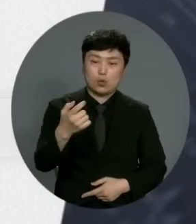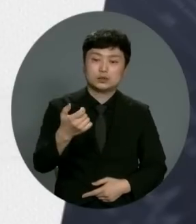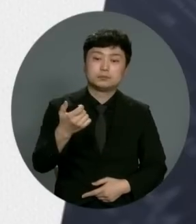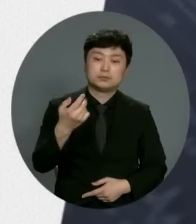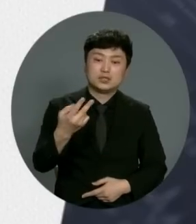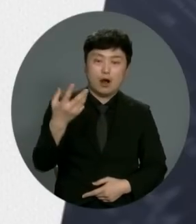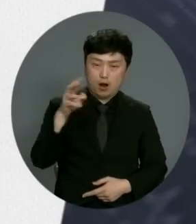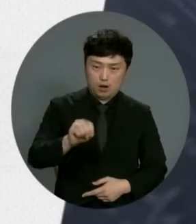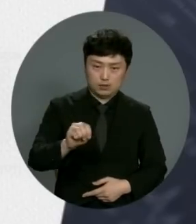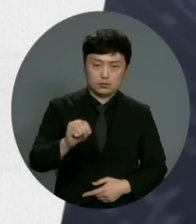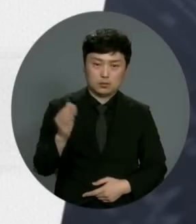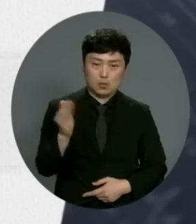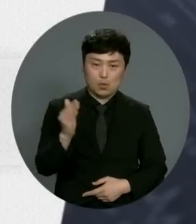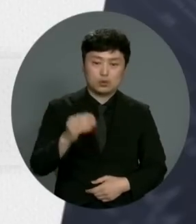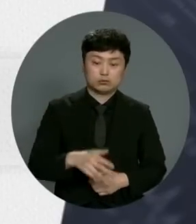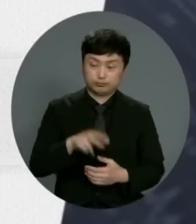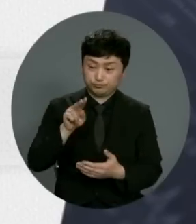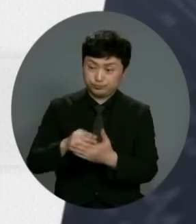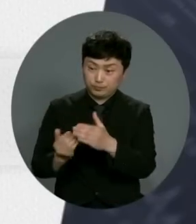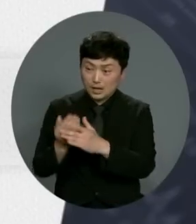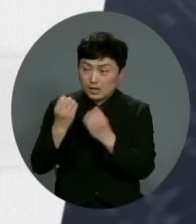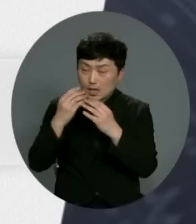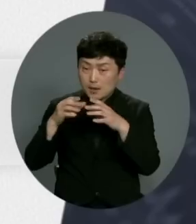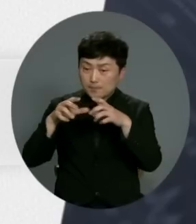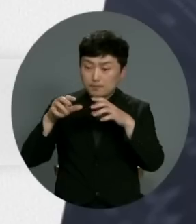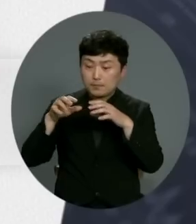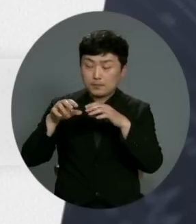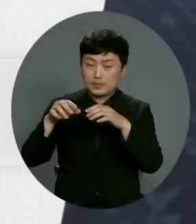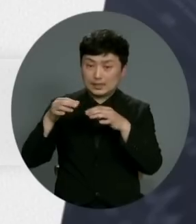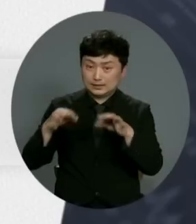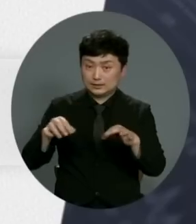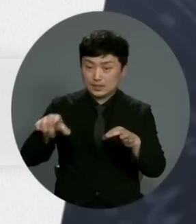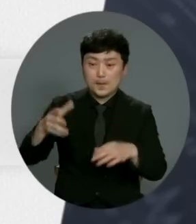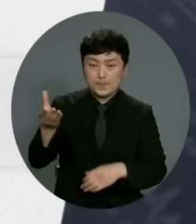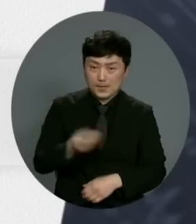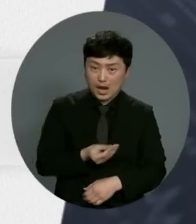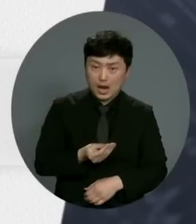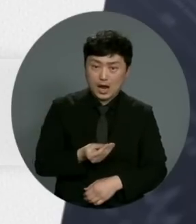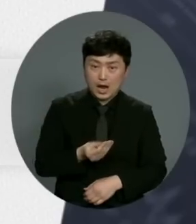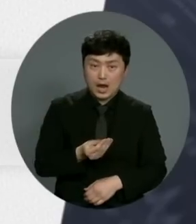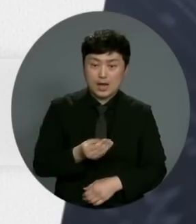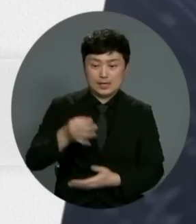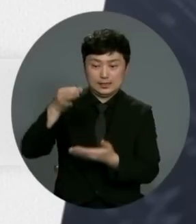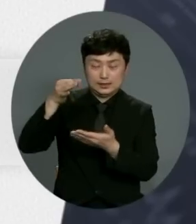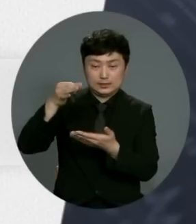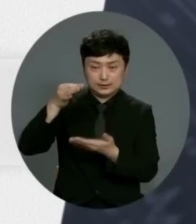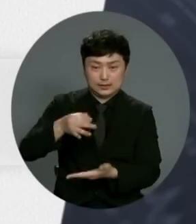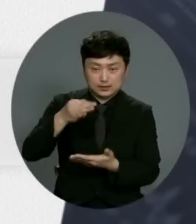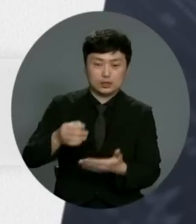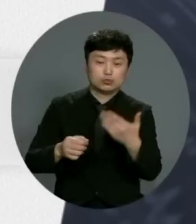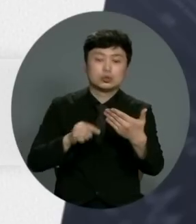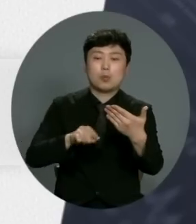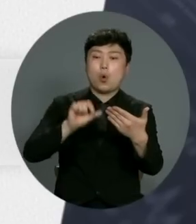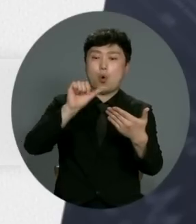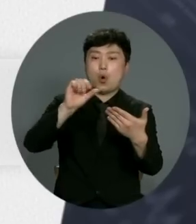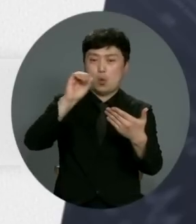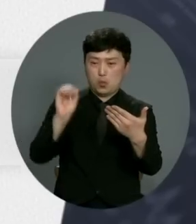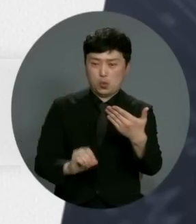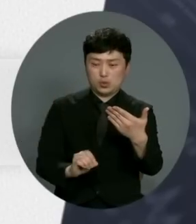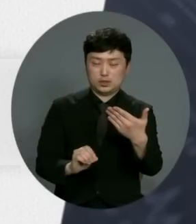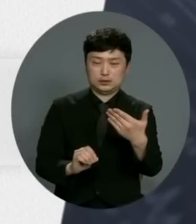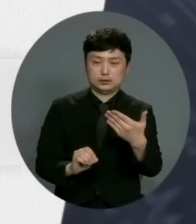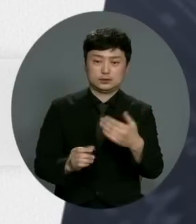원입니다. 따라서 문제가 된 새마을 금고들의 평균 대출 금액은 자산의 9.5%를 차지해 적지